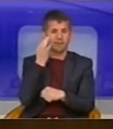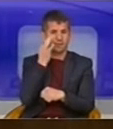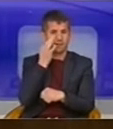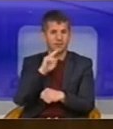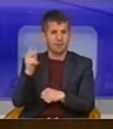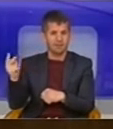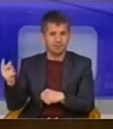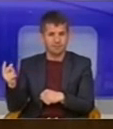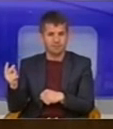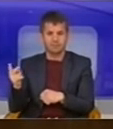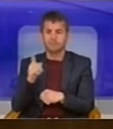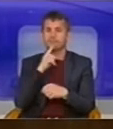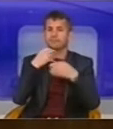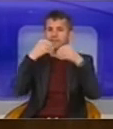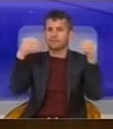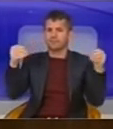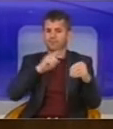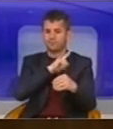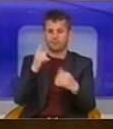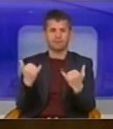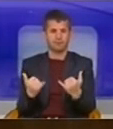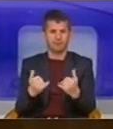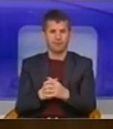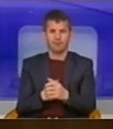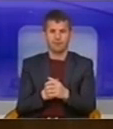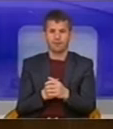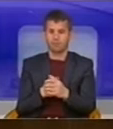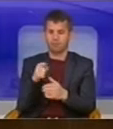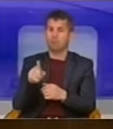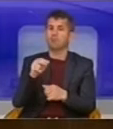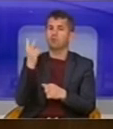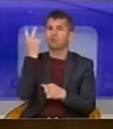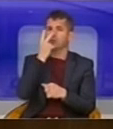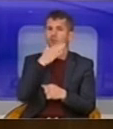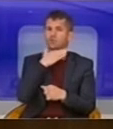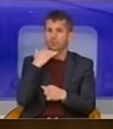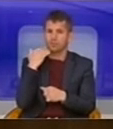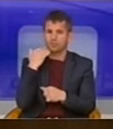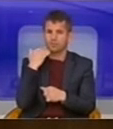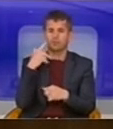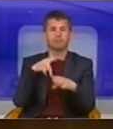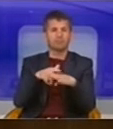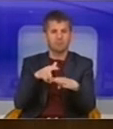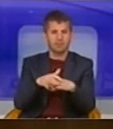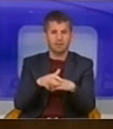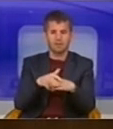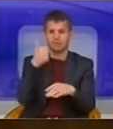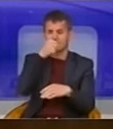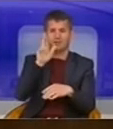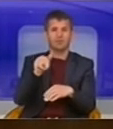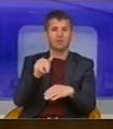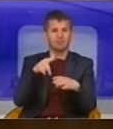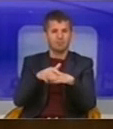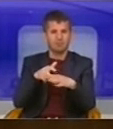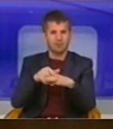qeverive tjera të cilat kanë prezentuar deri me tani, le me kuptuar se nga shumë barriera dhe nga shumë pengesa që ka pas